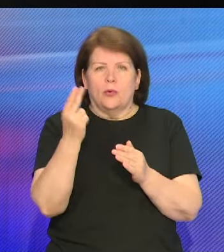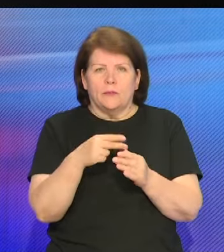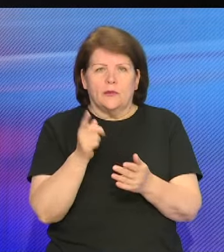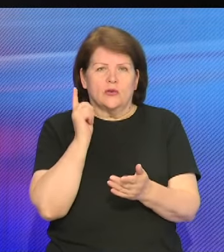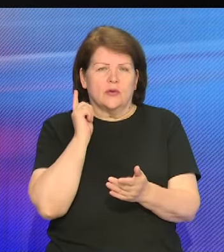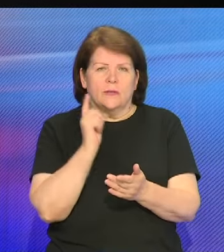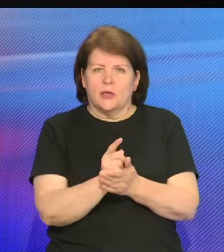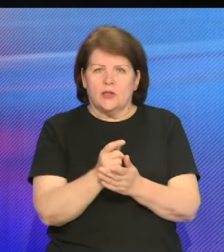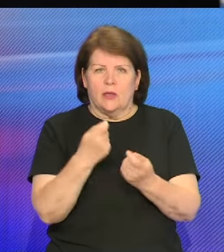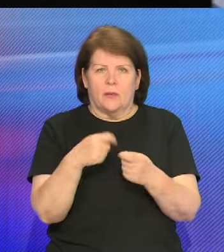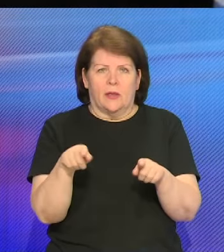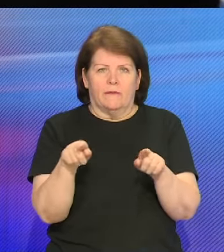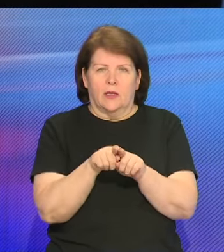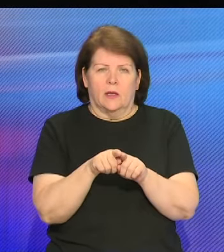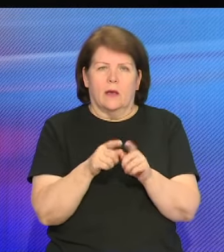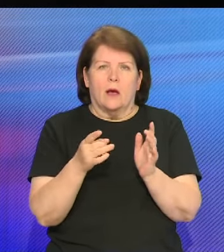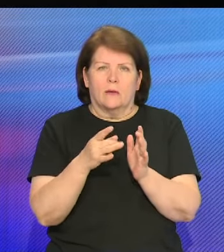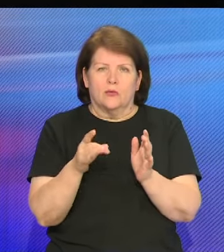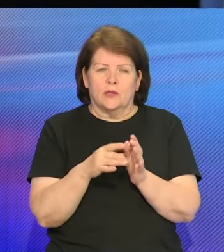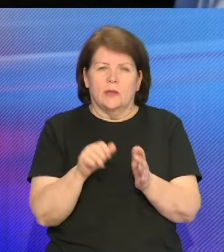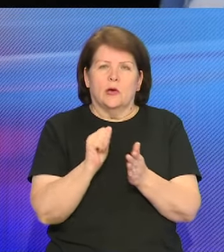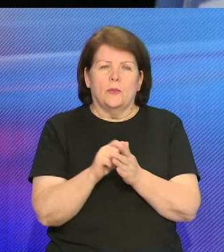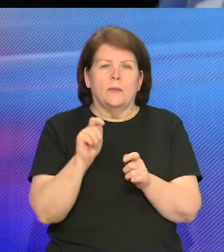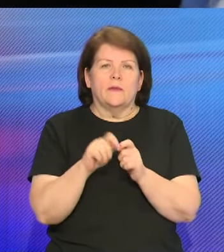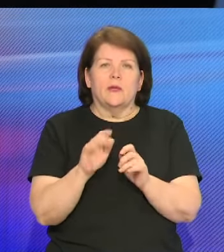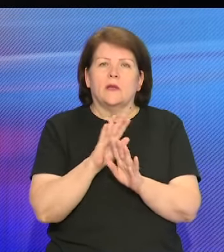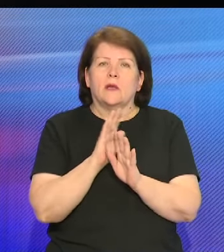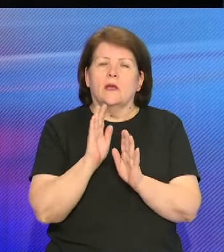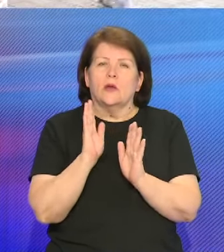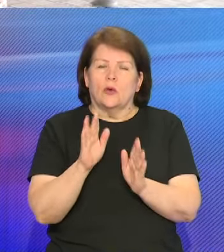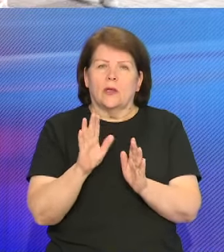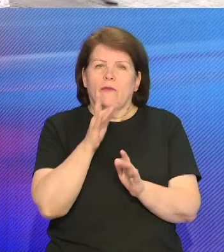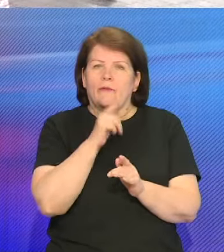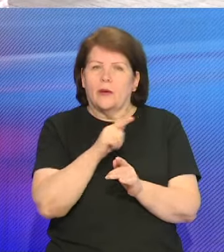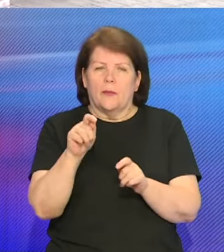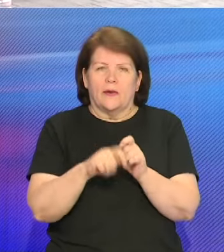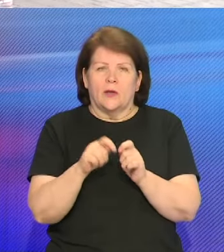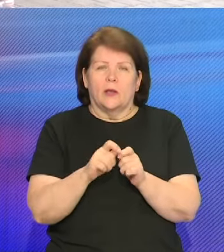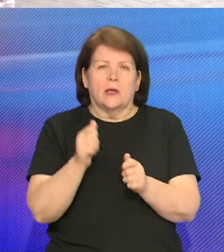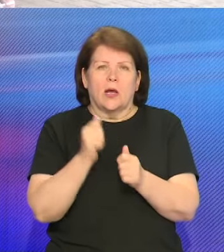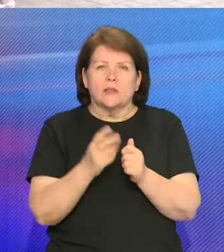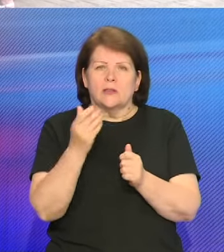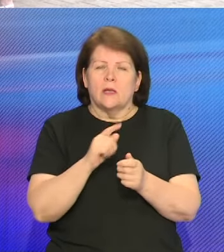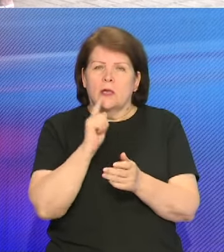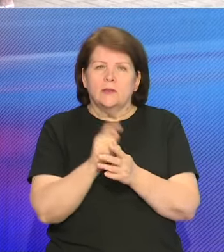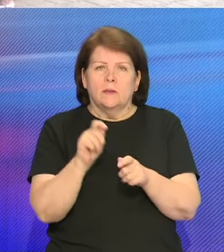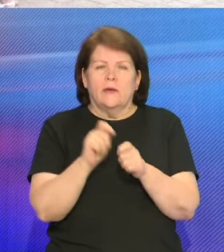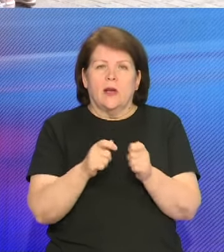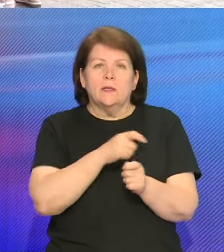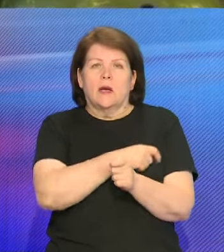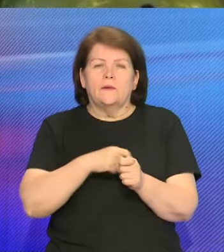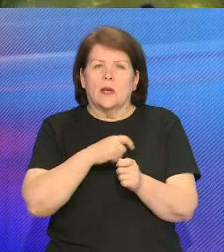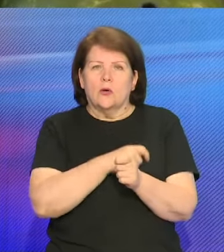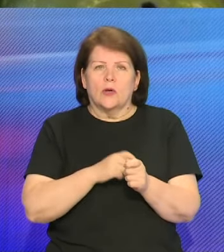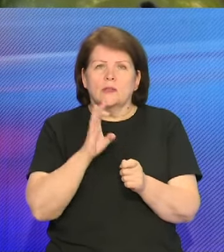Документы у продавцов на рынку проверяют не только санитарные службы под час рейдов. Это штодзённый обовязок контролеров, которые дежурят с открытия и